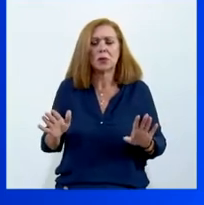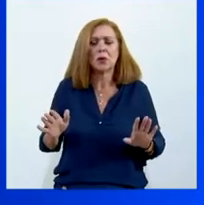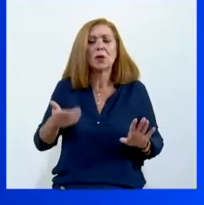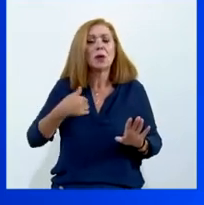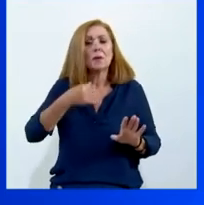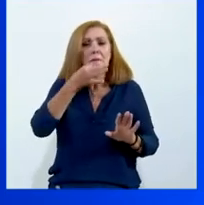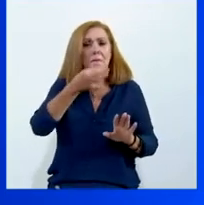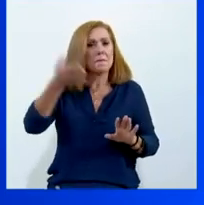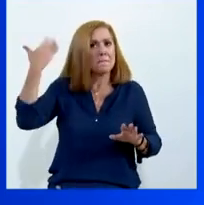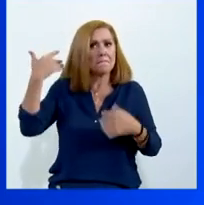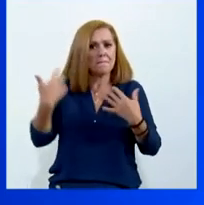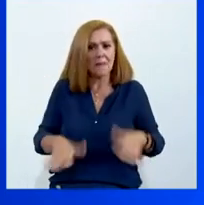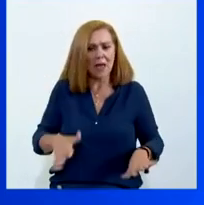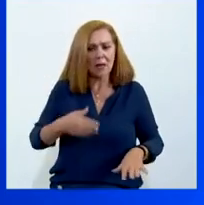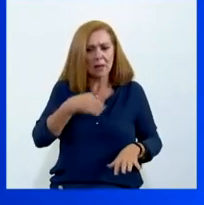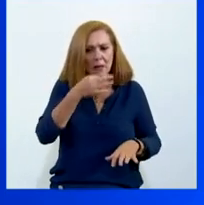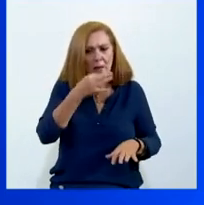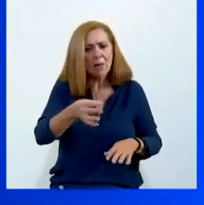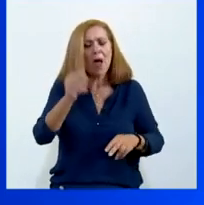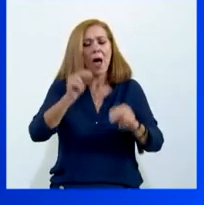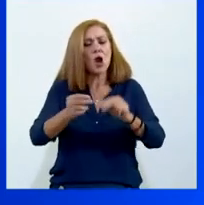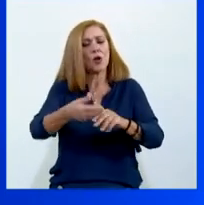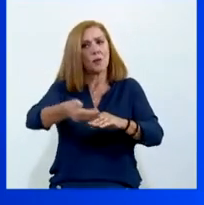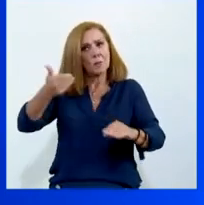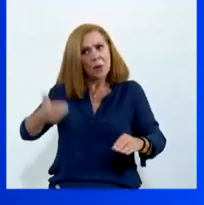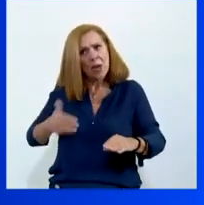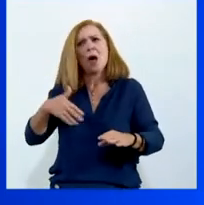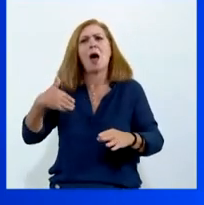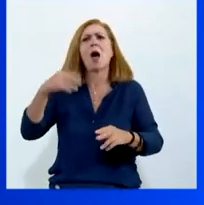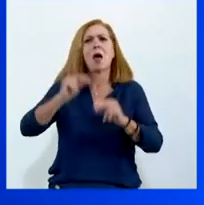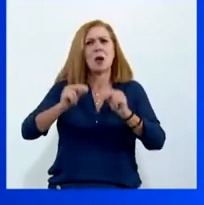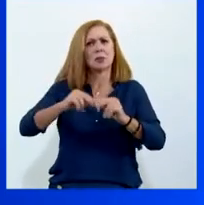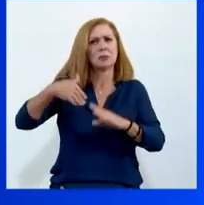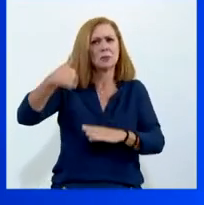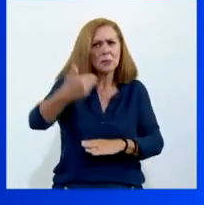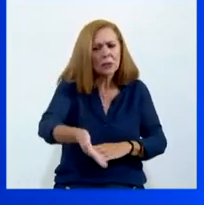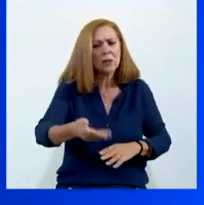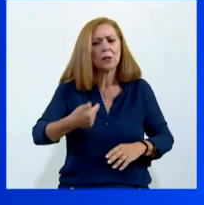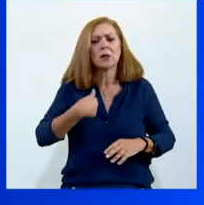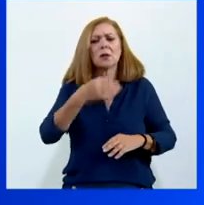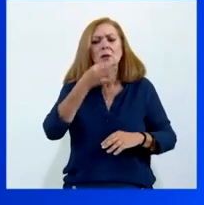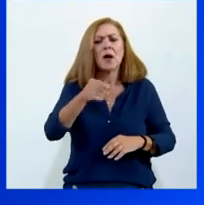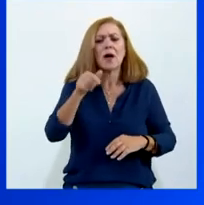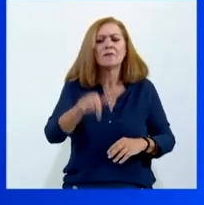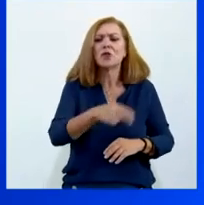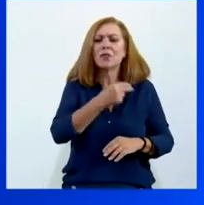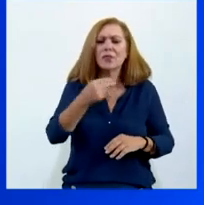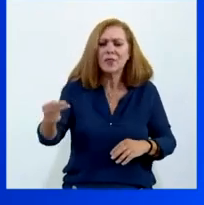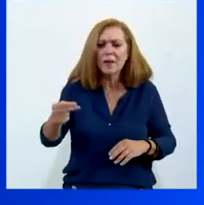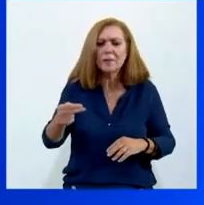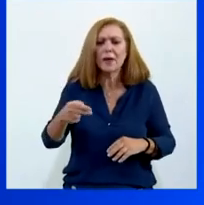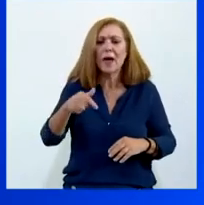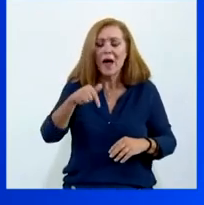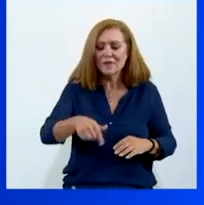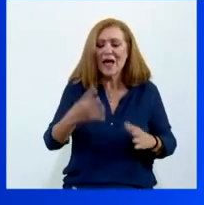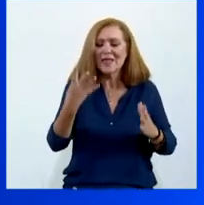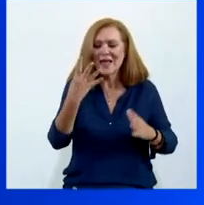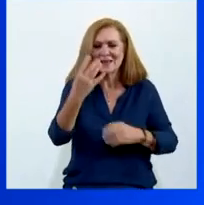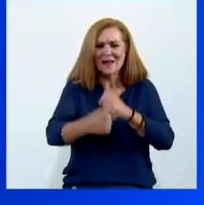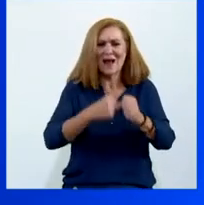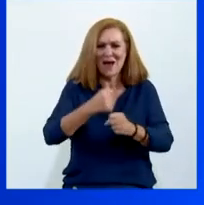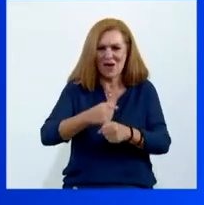πει και προεκλογικά αλλά και μετεκλογικά. Είναι ένα ζήτημα το οποίο μέσα σε αυτήν την